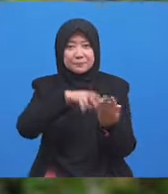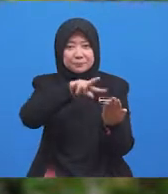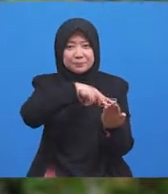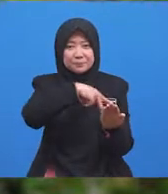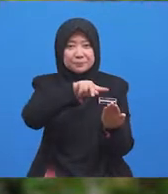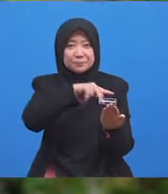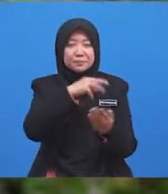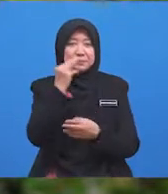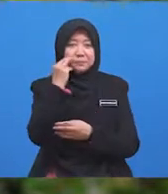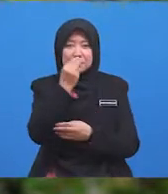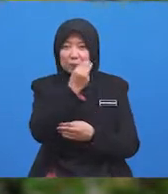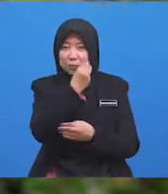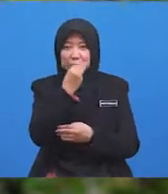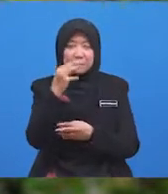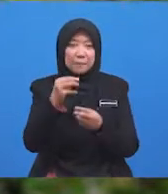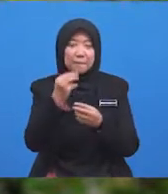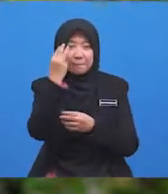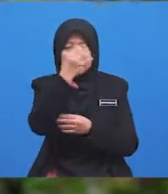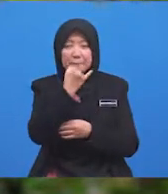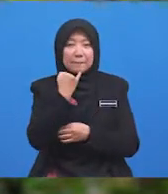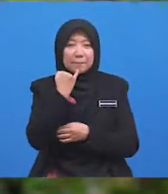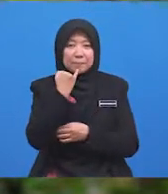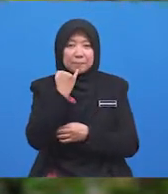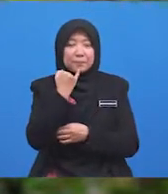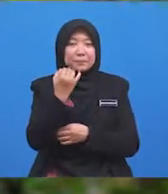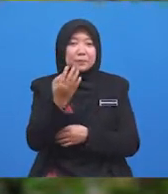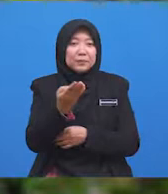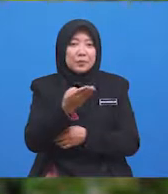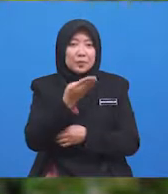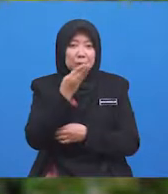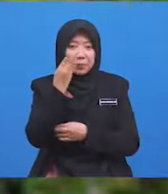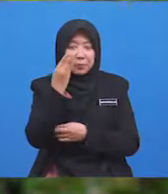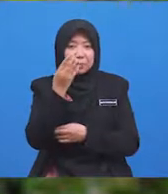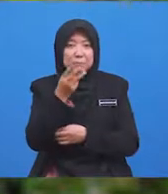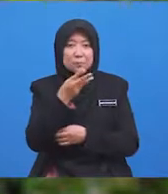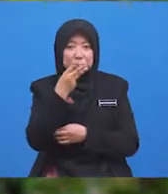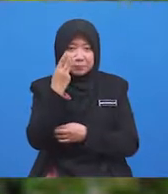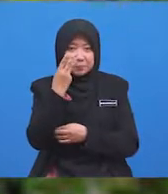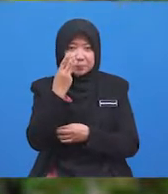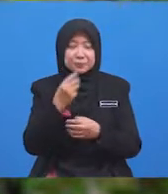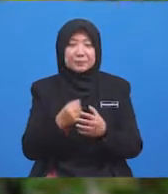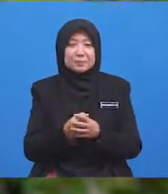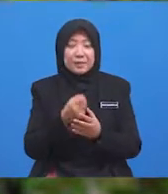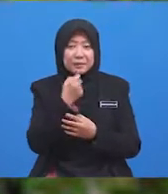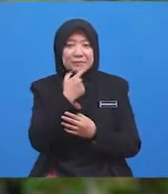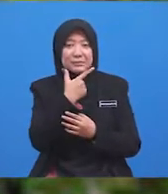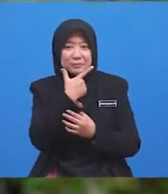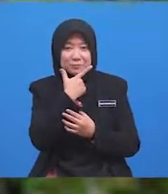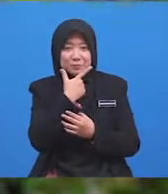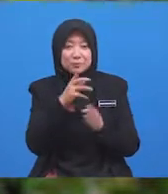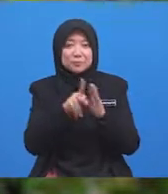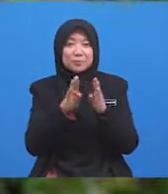Mekar nan indah harum mewangi di rumpun serai terukir senyuman